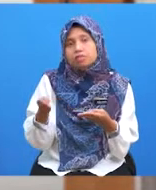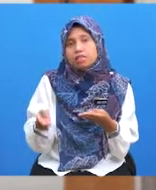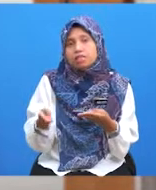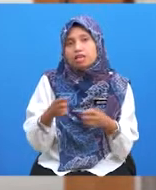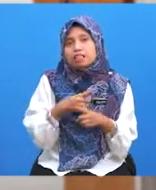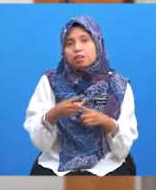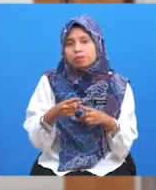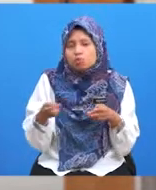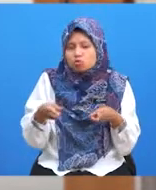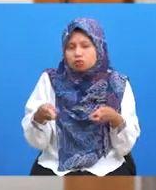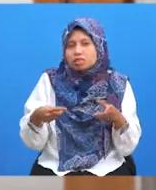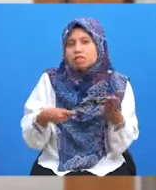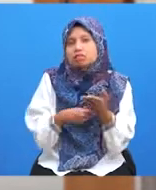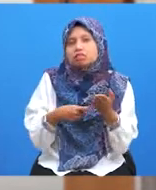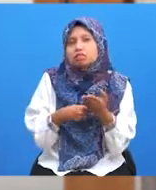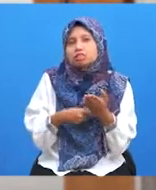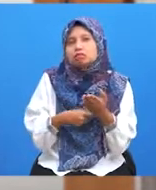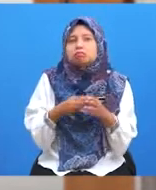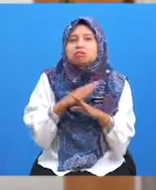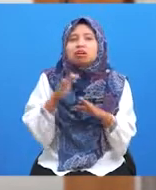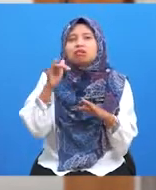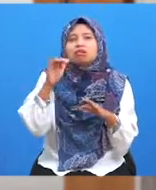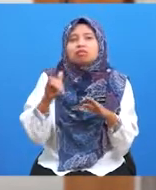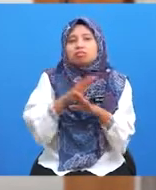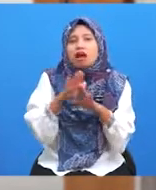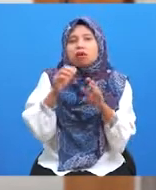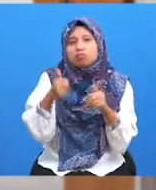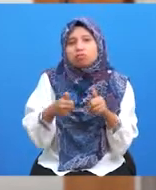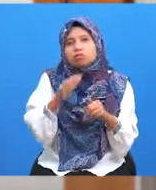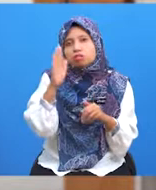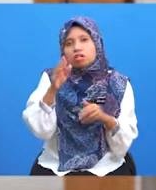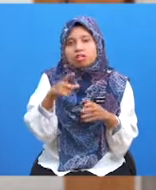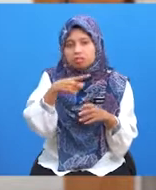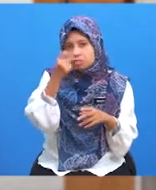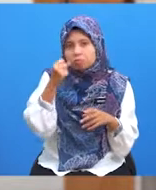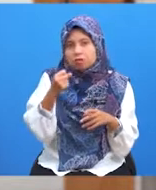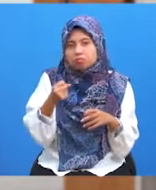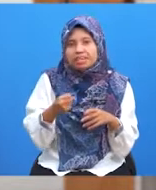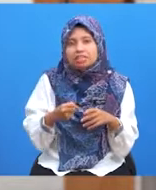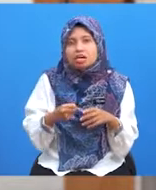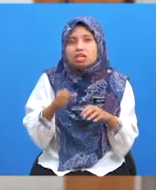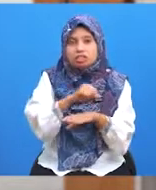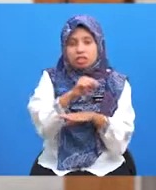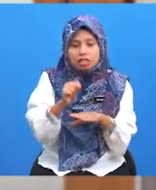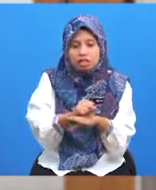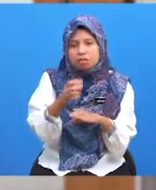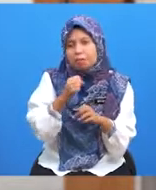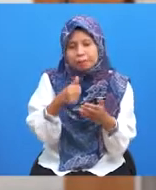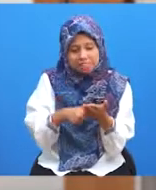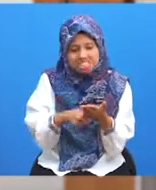teknologi secara tidak efisien boleh di bahkan sesuatu pernyataan itu terkesan juga